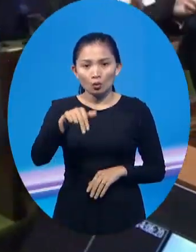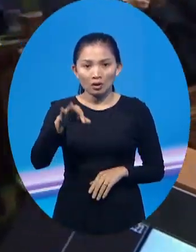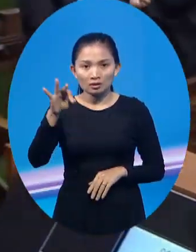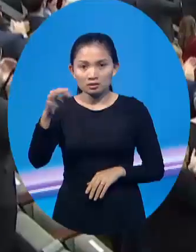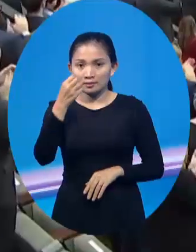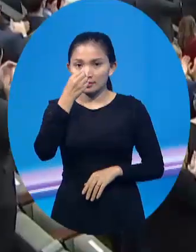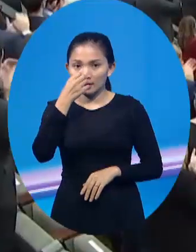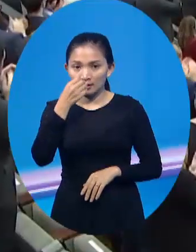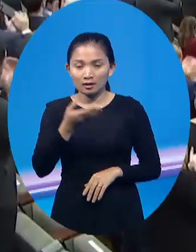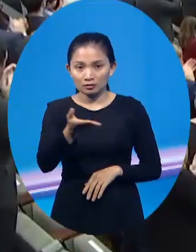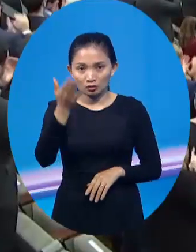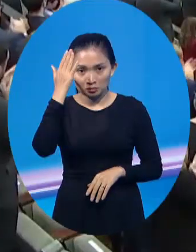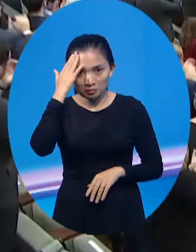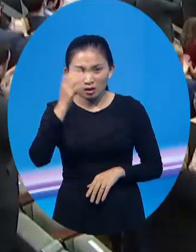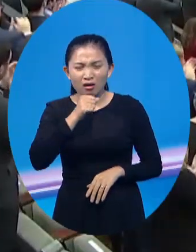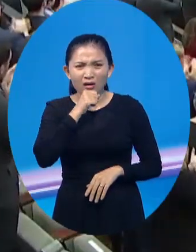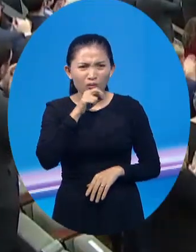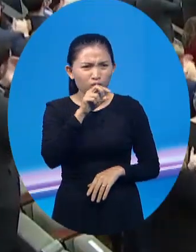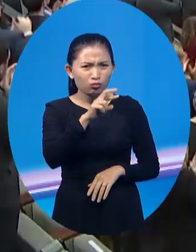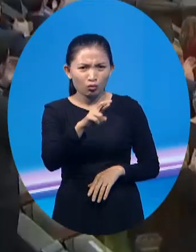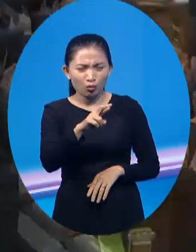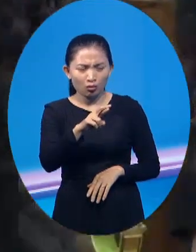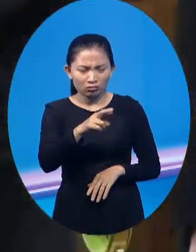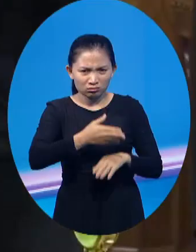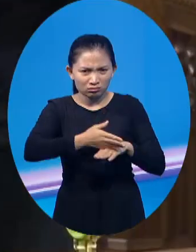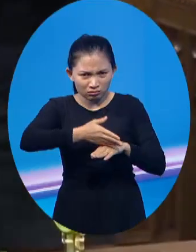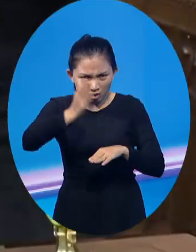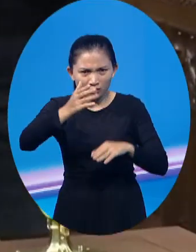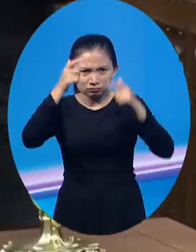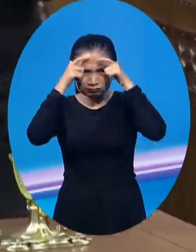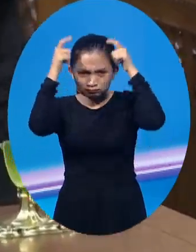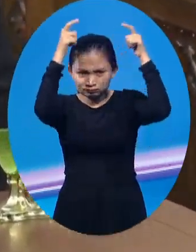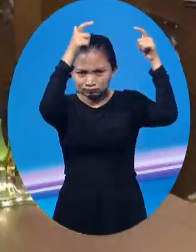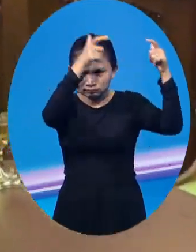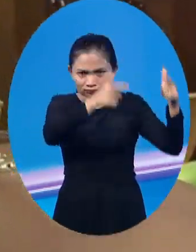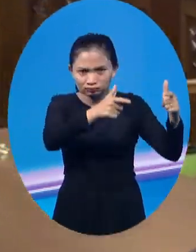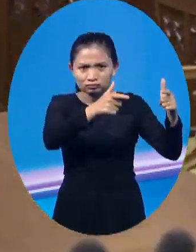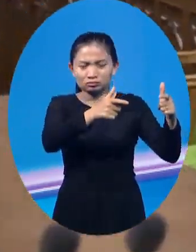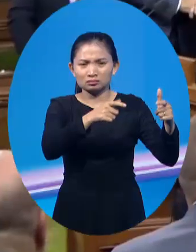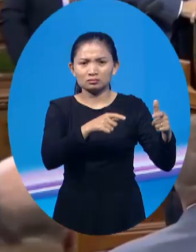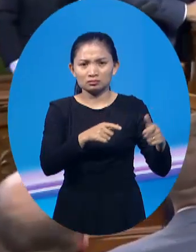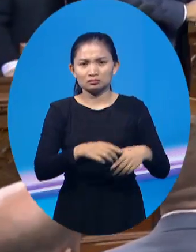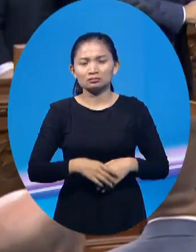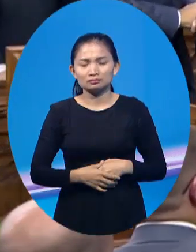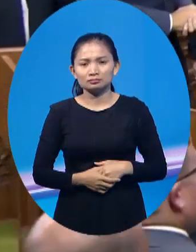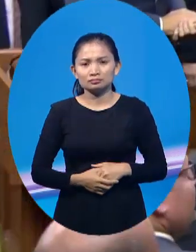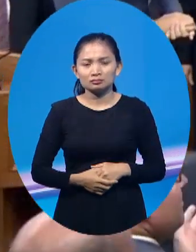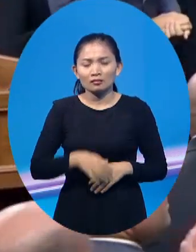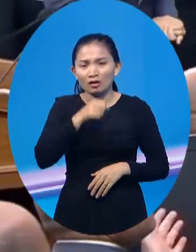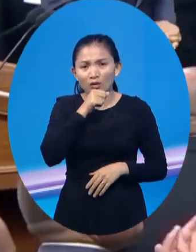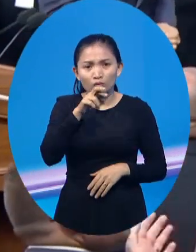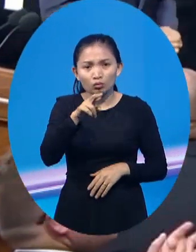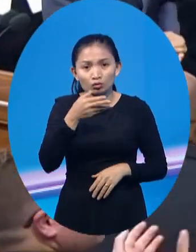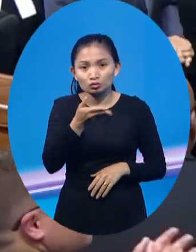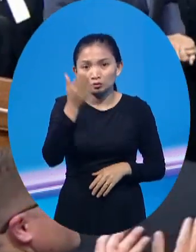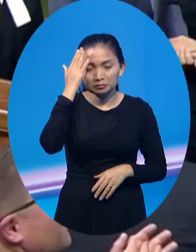Jolie trước đó cho biết ông Rota nên từ chức Thủ tướng Justin trudeau cũng đã kêu gọi ông Rota cân nhắc về tương lai của mình ông Rota cho